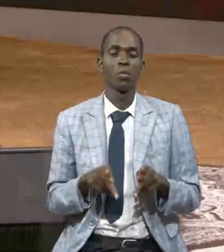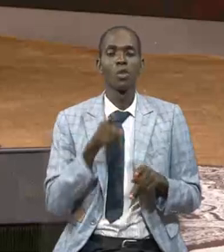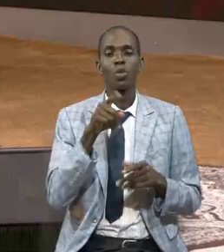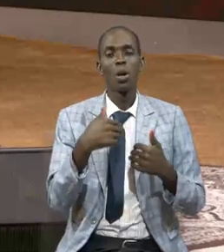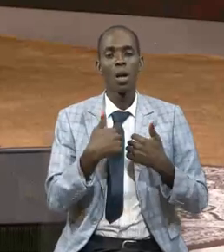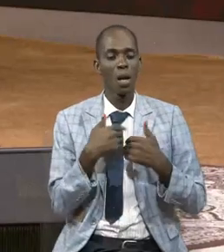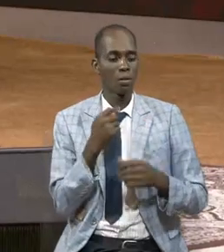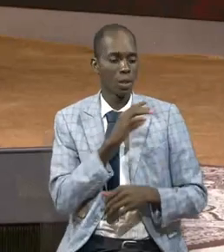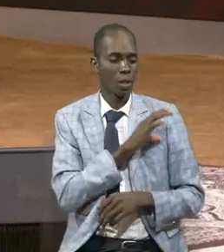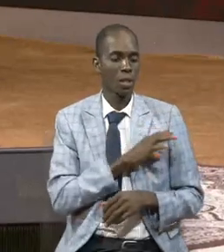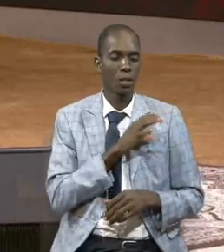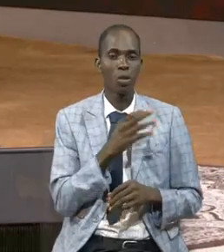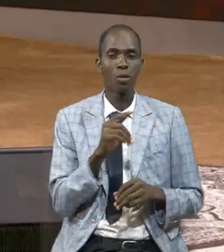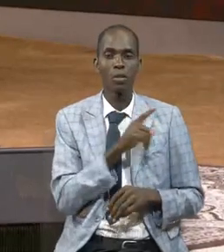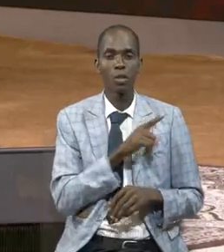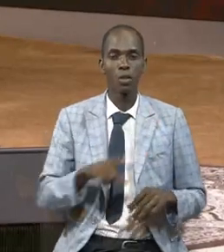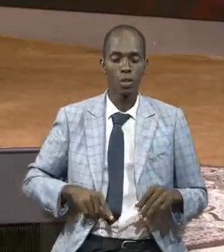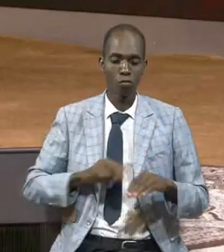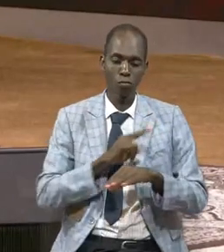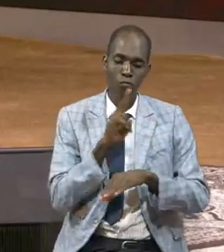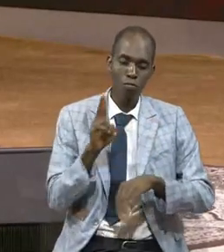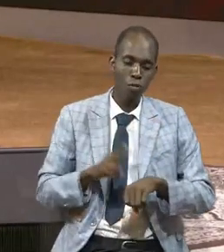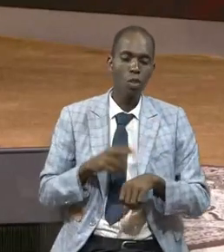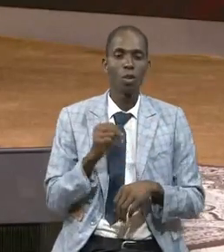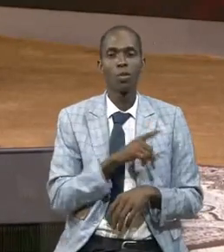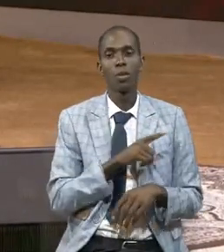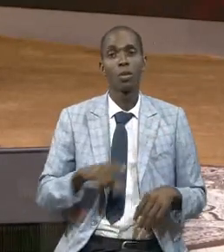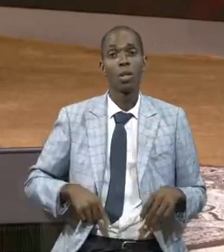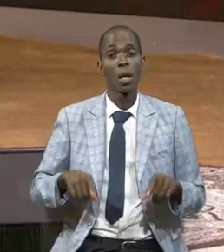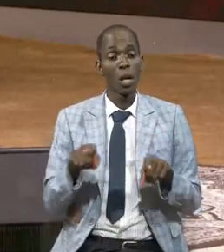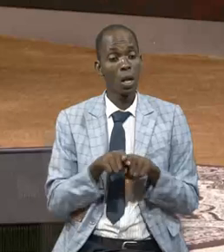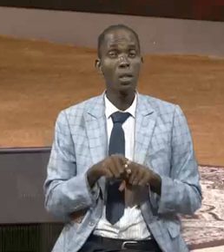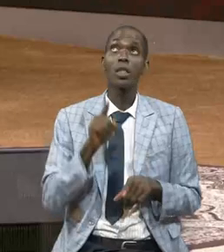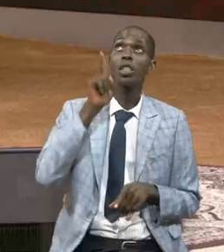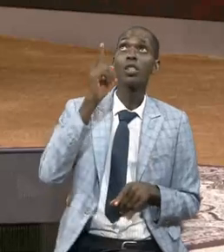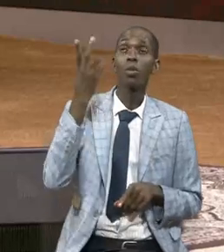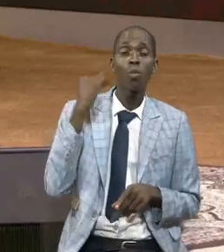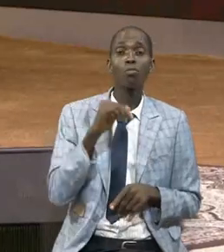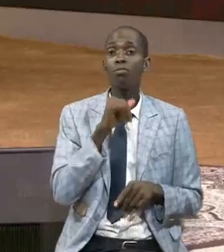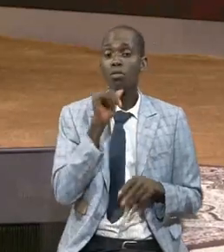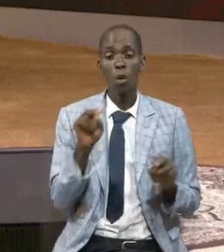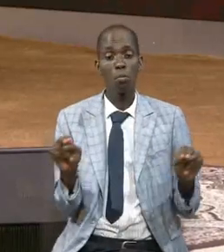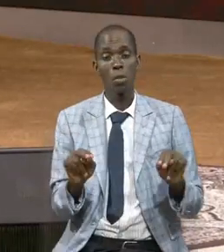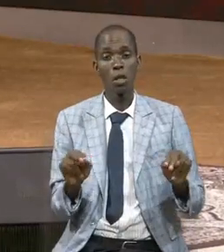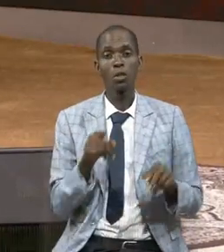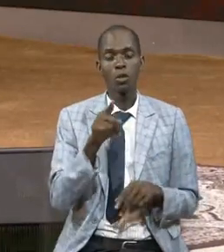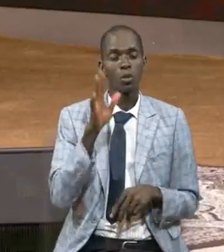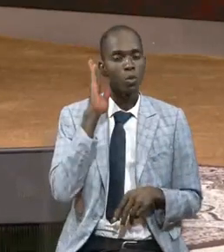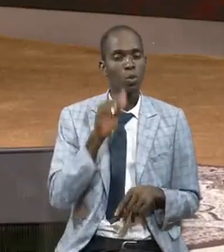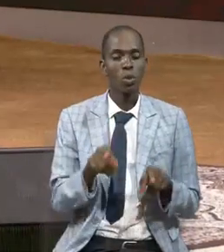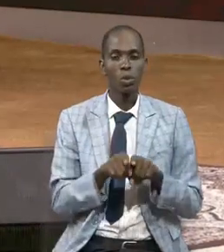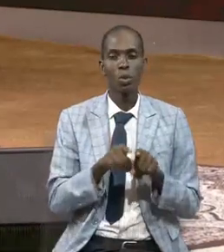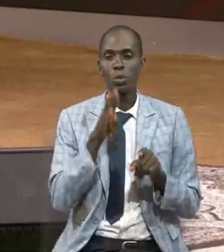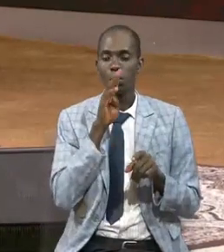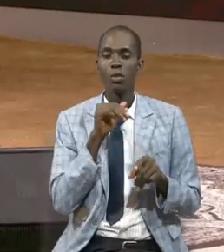du Seigneur, vous avez le caractère du Seigneur, et comme il était impartial, vous devenez impartial aussi.